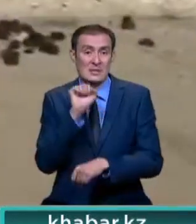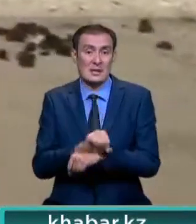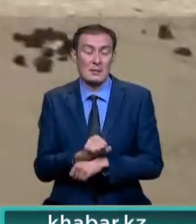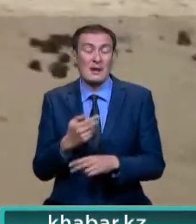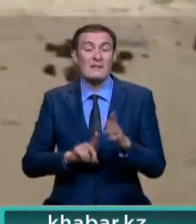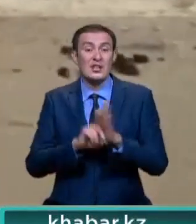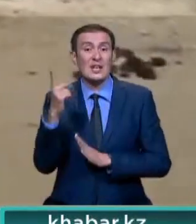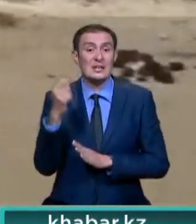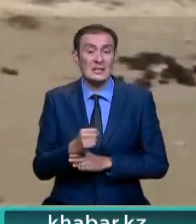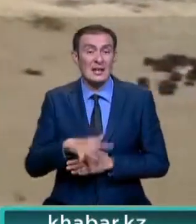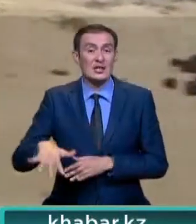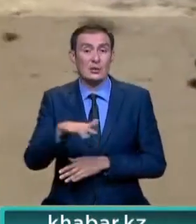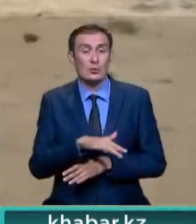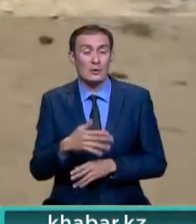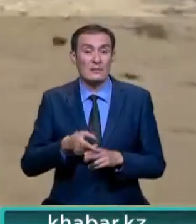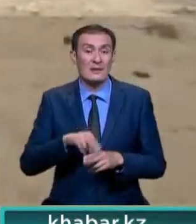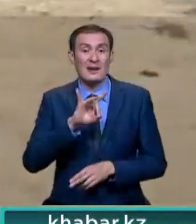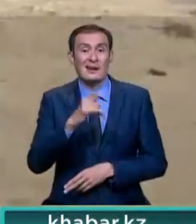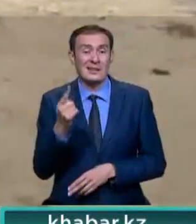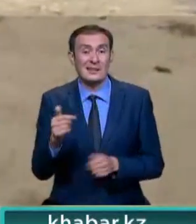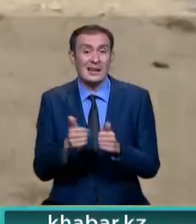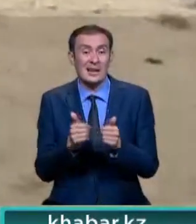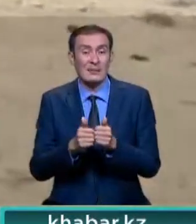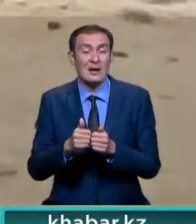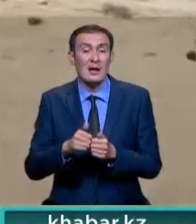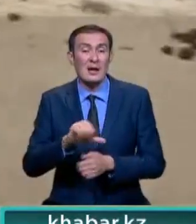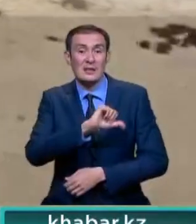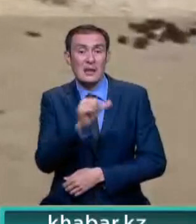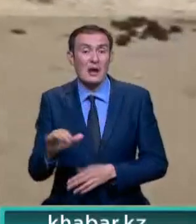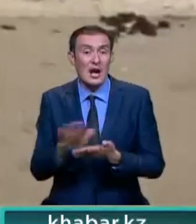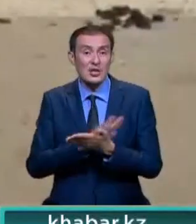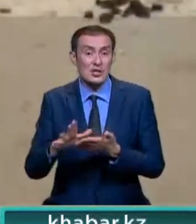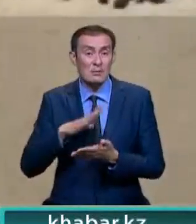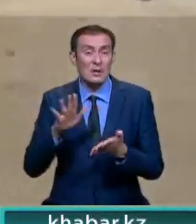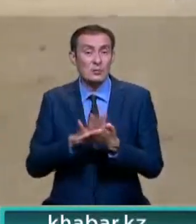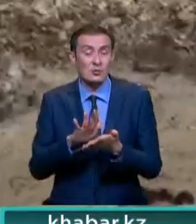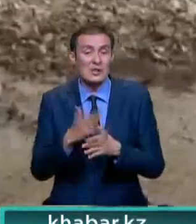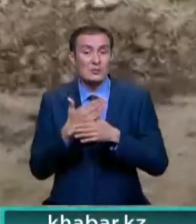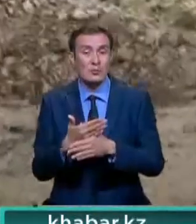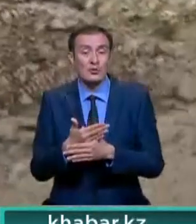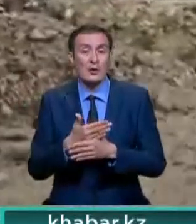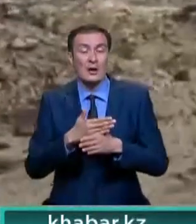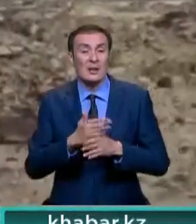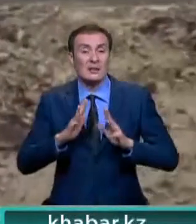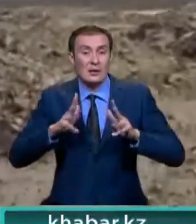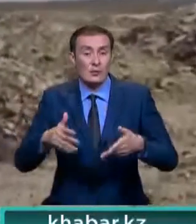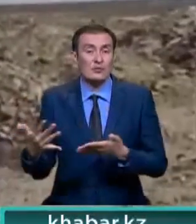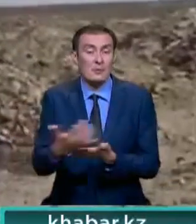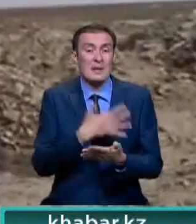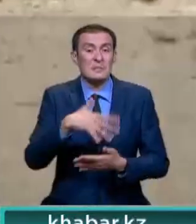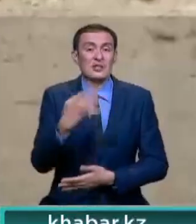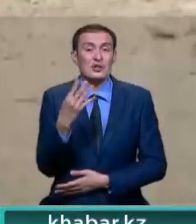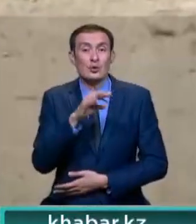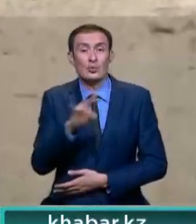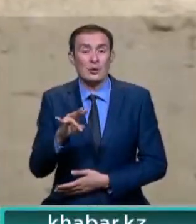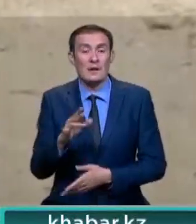начале этой недели территория резиденции Р1, что недалеко от набережной, была полностью очищена от мусора. С помощью спецтехники собрали 54 тонны